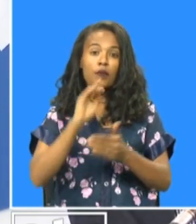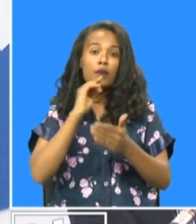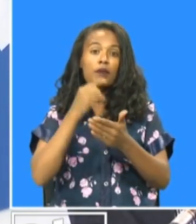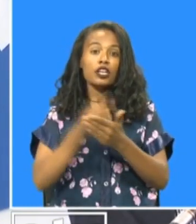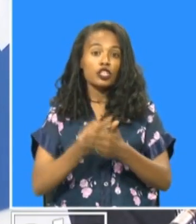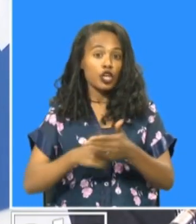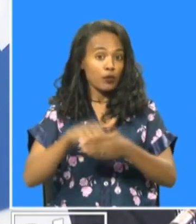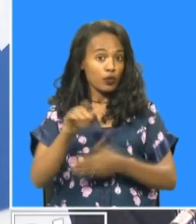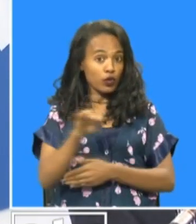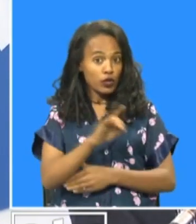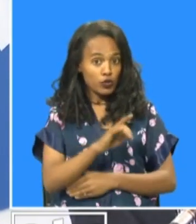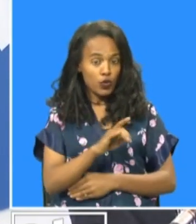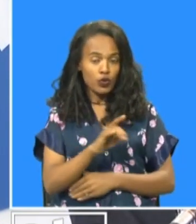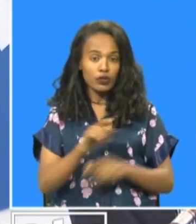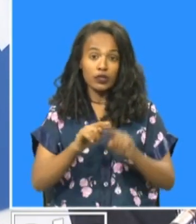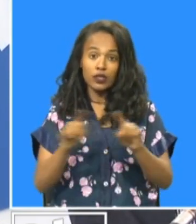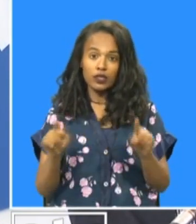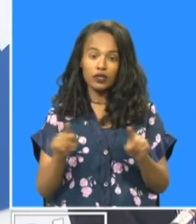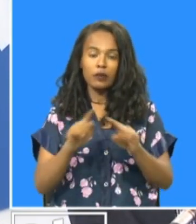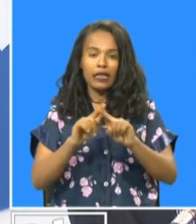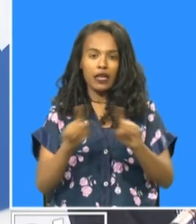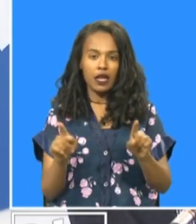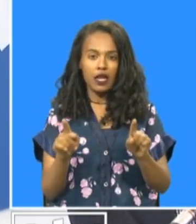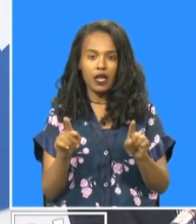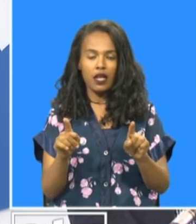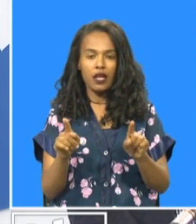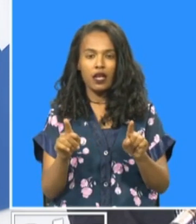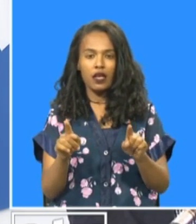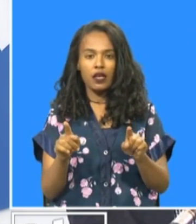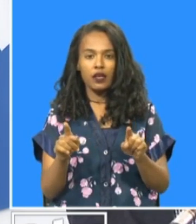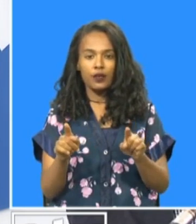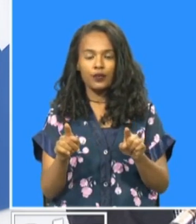መረጃው የሚወጣ ሲሆን፣ ነገር ግን በተለይ